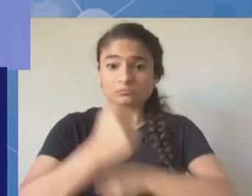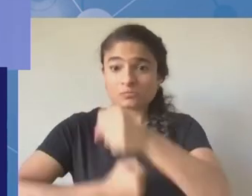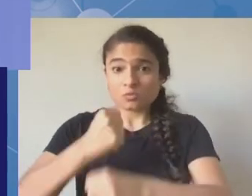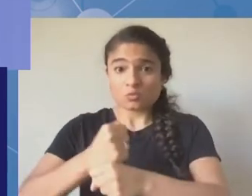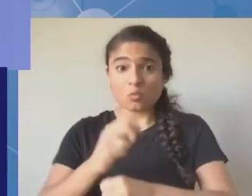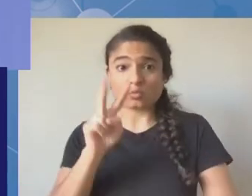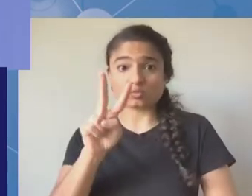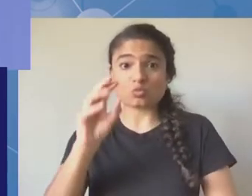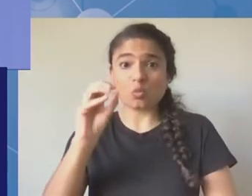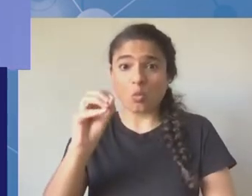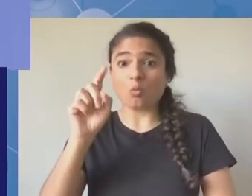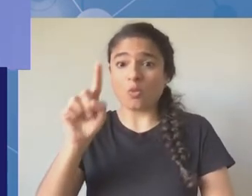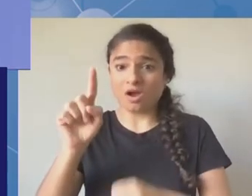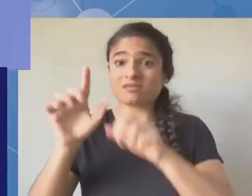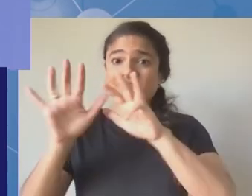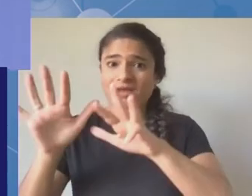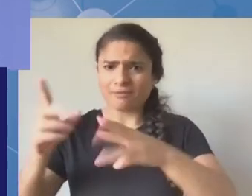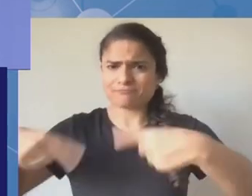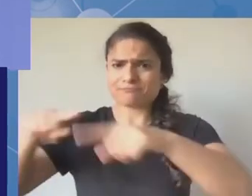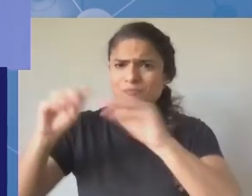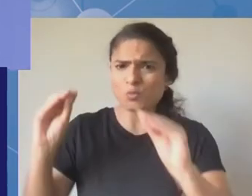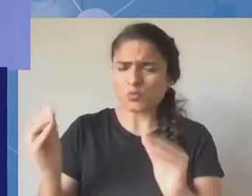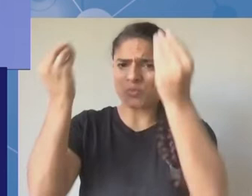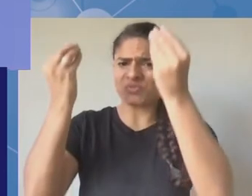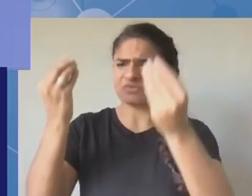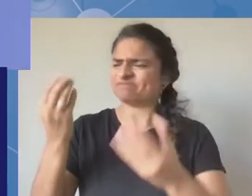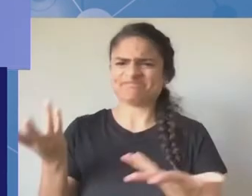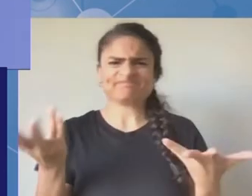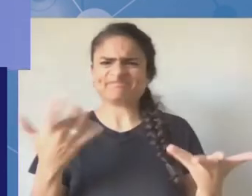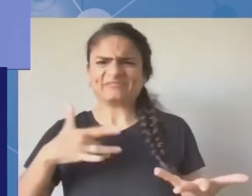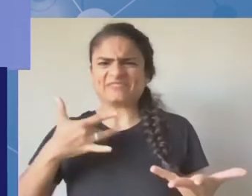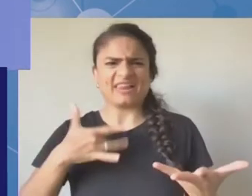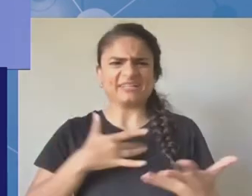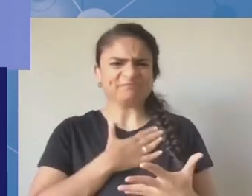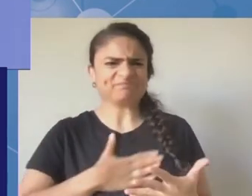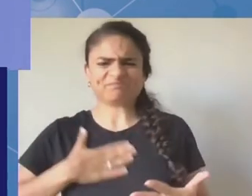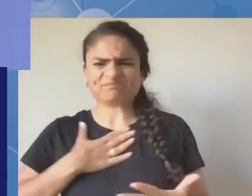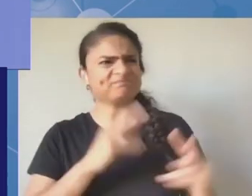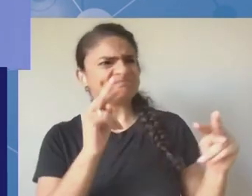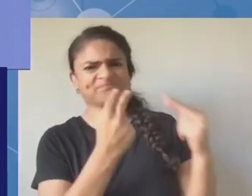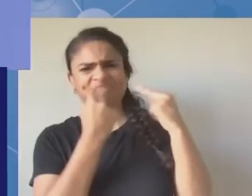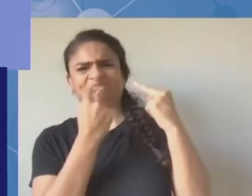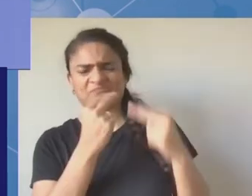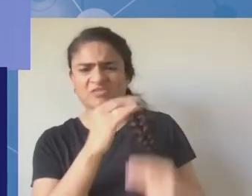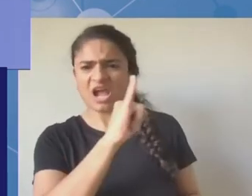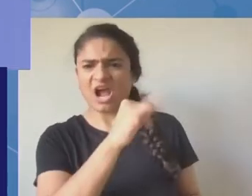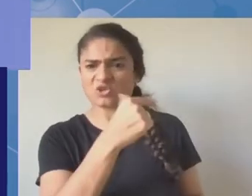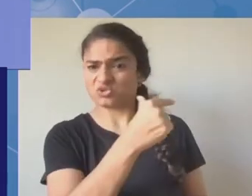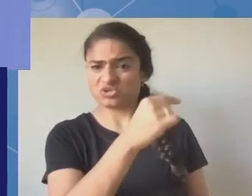النوع من اللقاءات. لذلك قال لنا ممثلو الأطفال أنه يتم